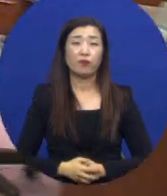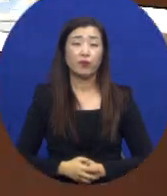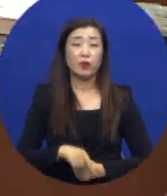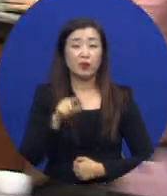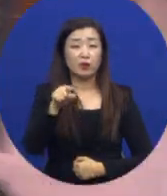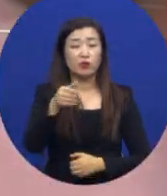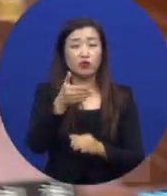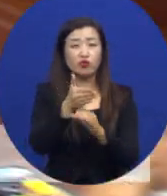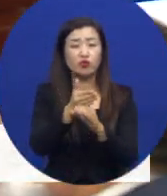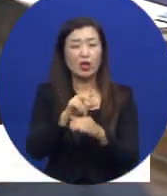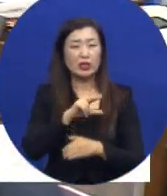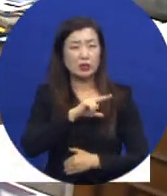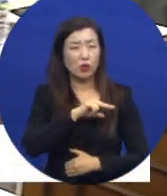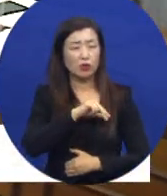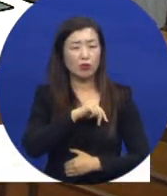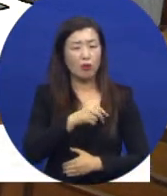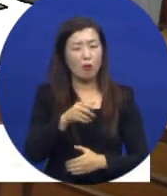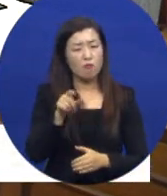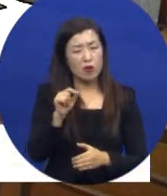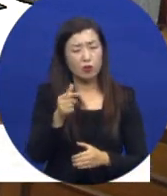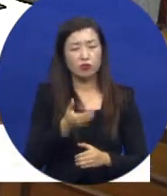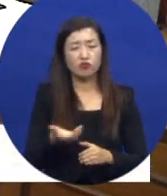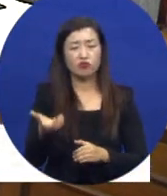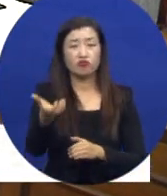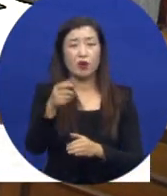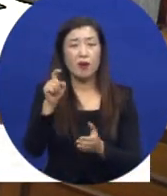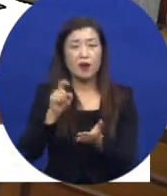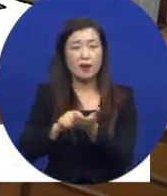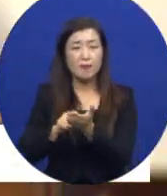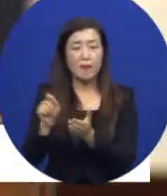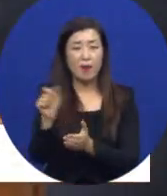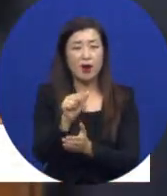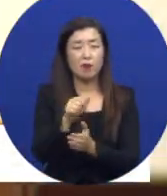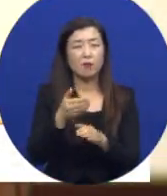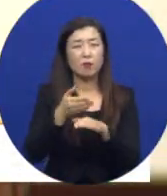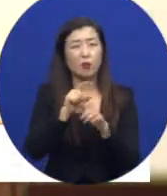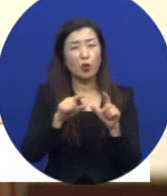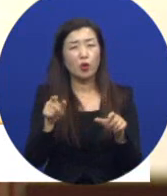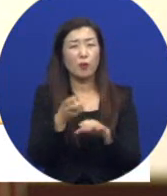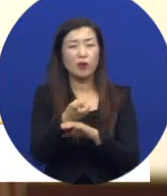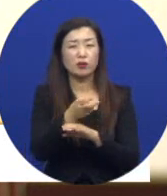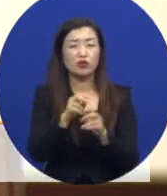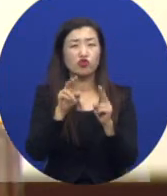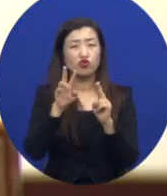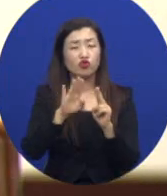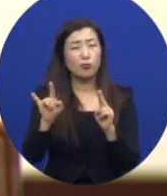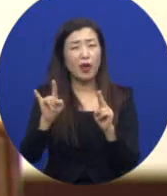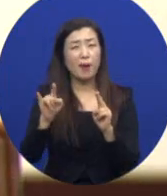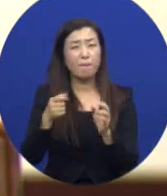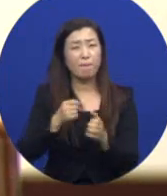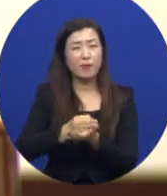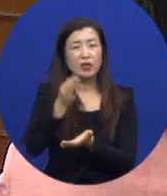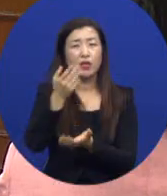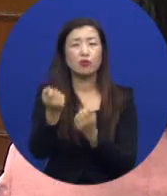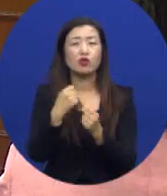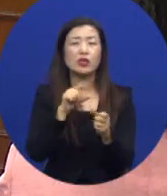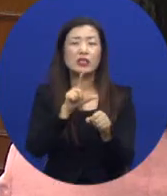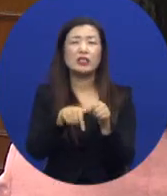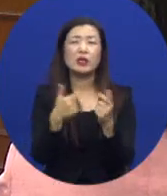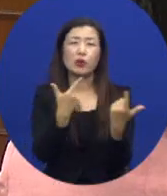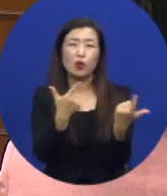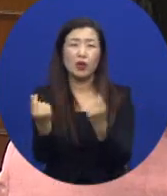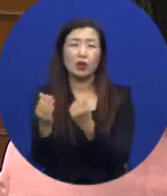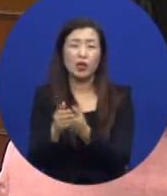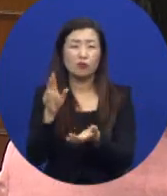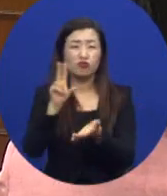이런 가운데 의원들은 일부 노선의 급행 벗은 은 완행 보다 요금이 2배 이상 비싼데도 소요 시간은 똑같다며 노선 운영 의